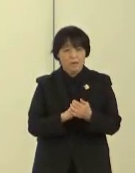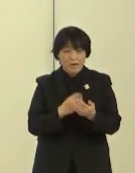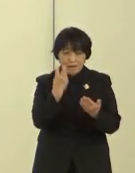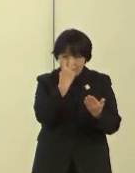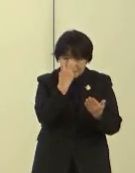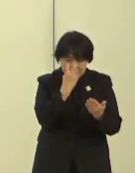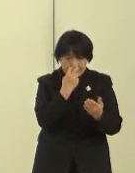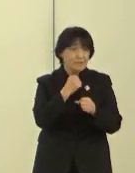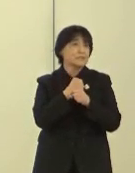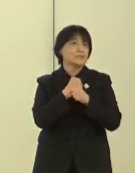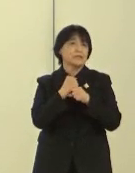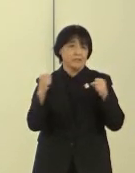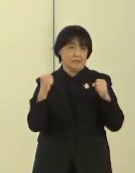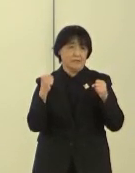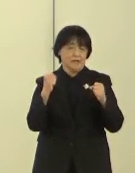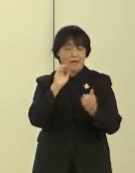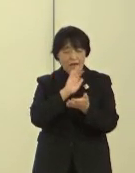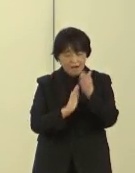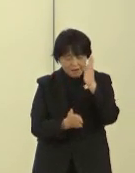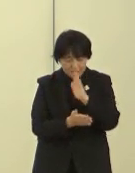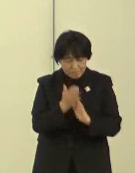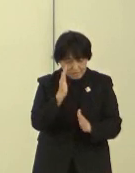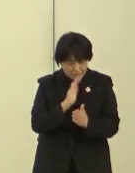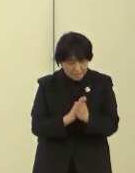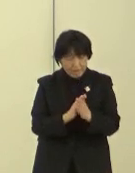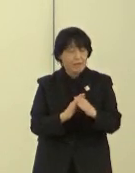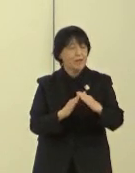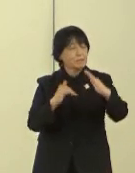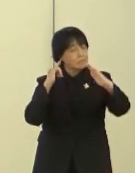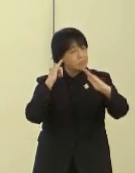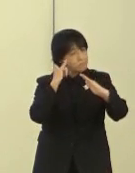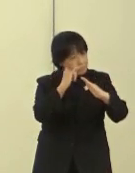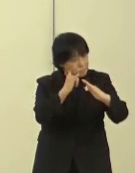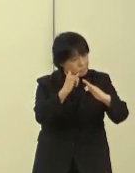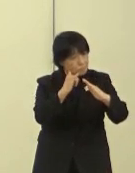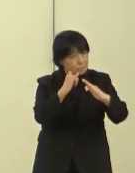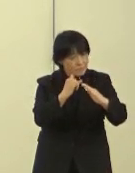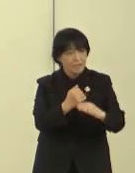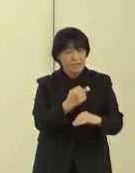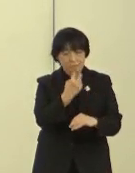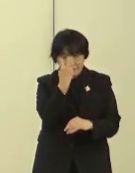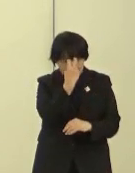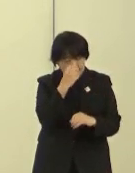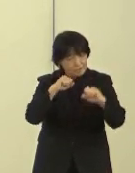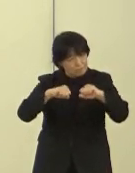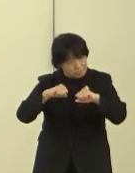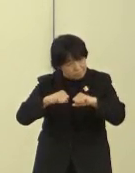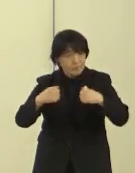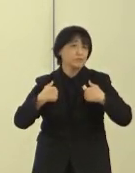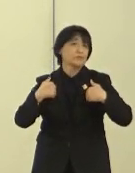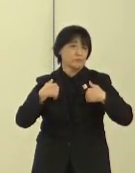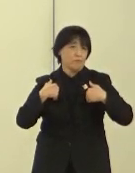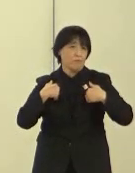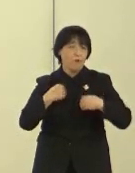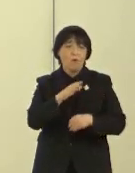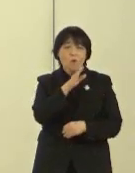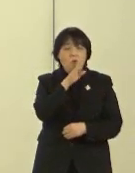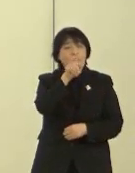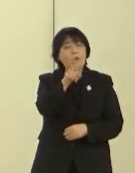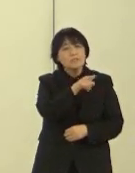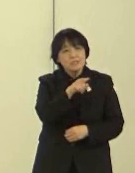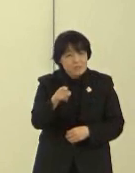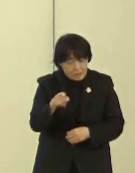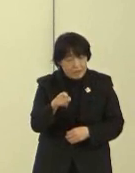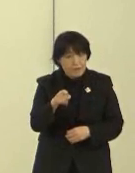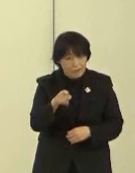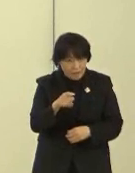ず、改めてそのご連絡をして確認をするという作業が出てございます。ご本人を確認できる